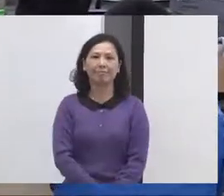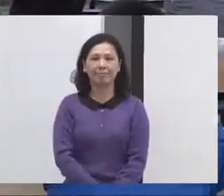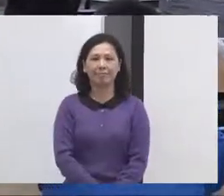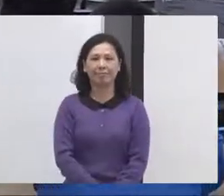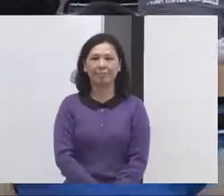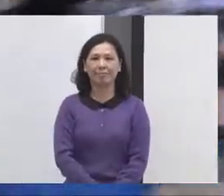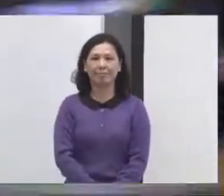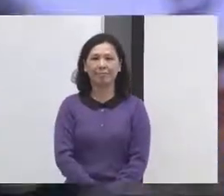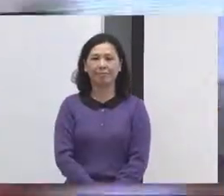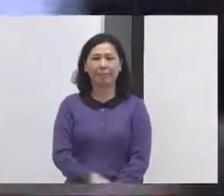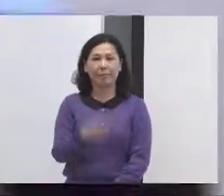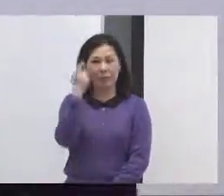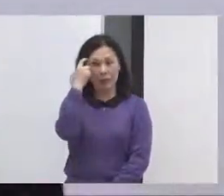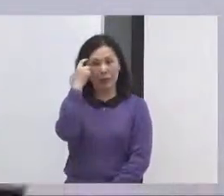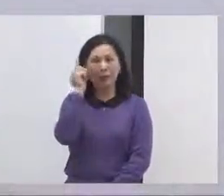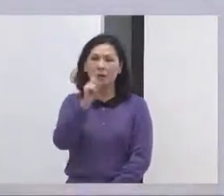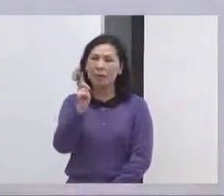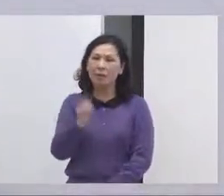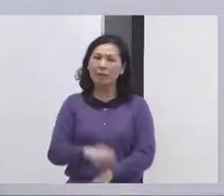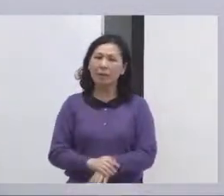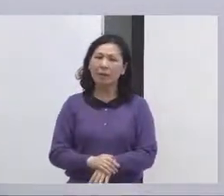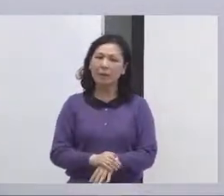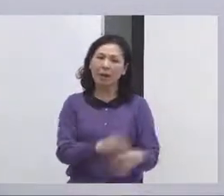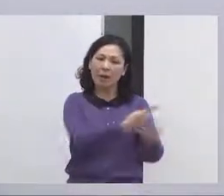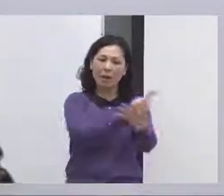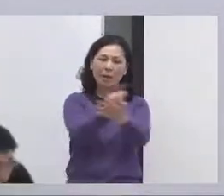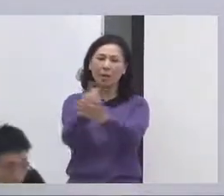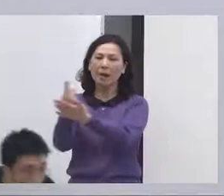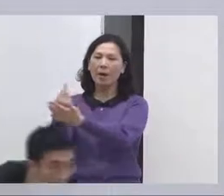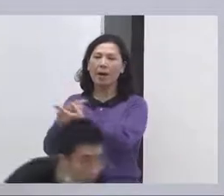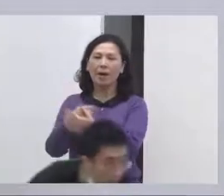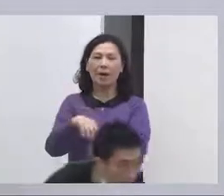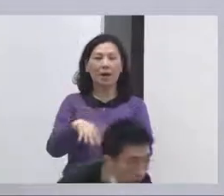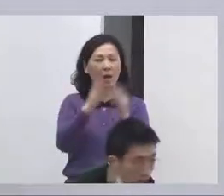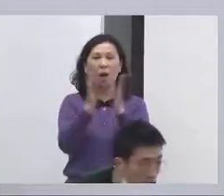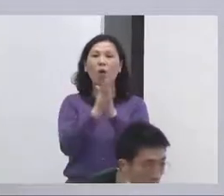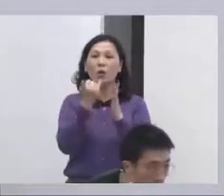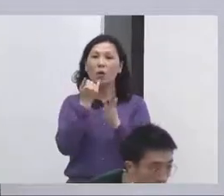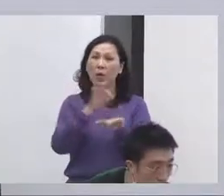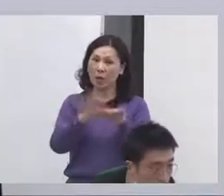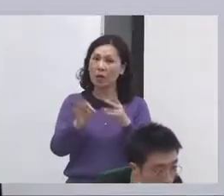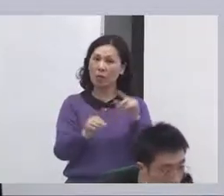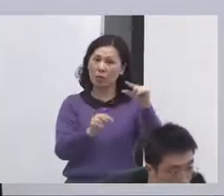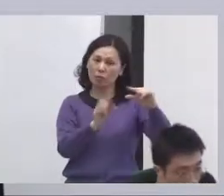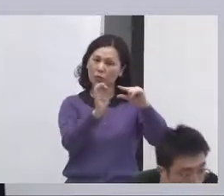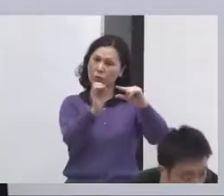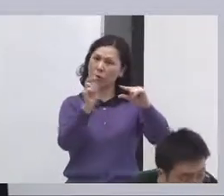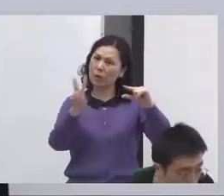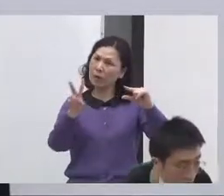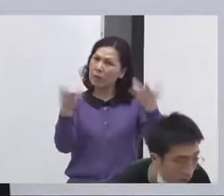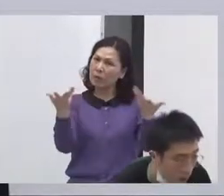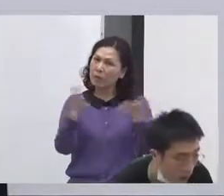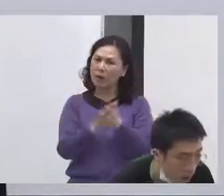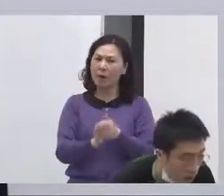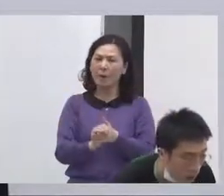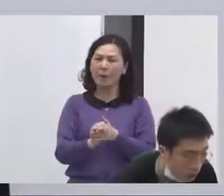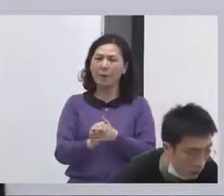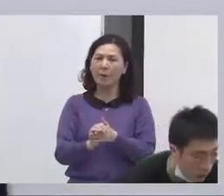你的意思是说大家都可以用 G0B 吗？排他性是有点抓不到。